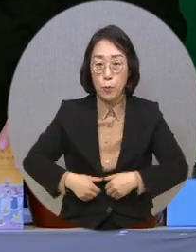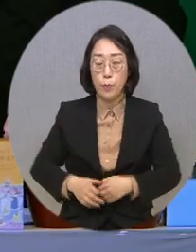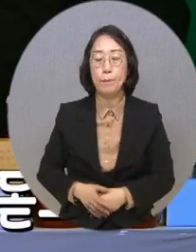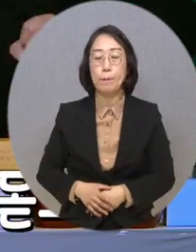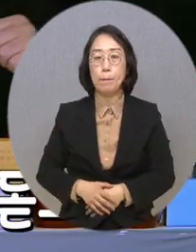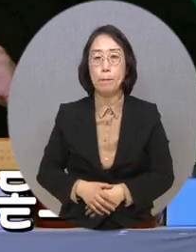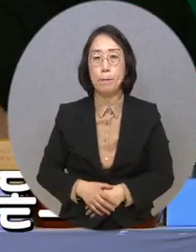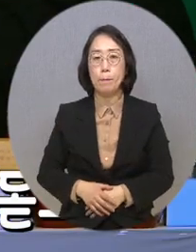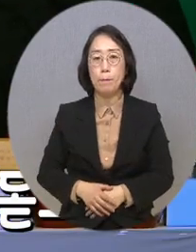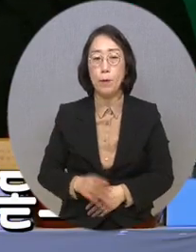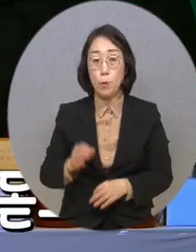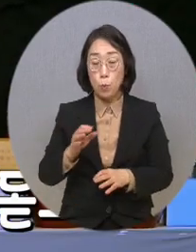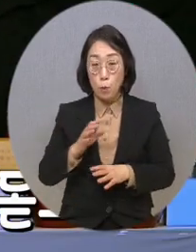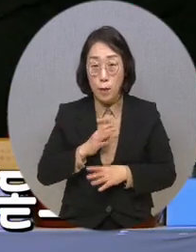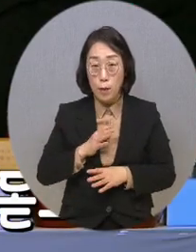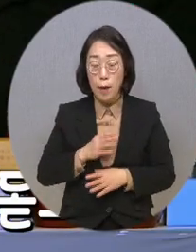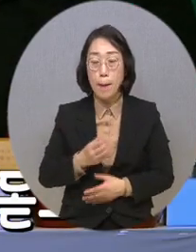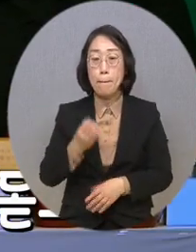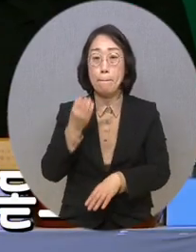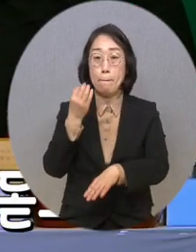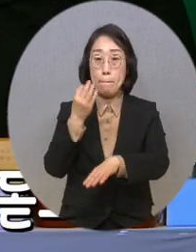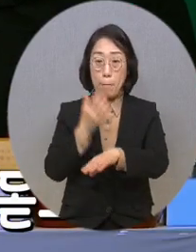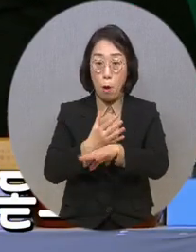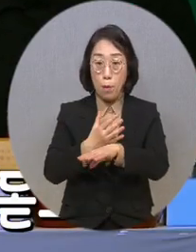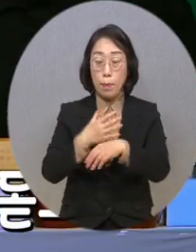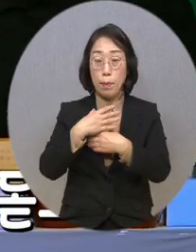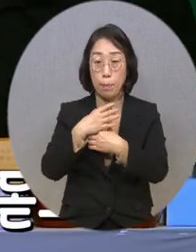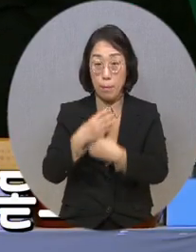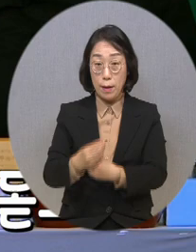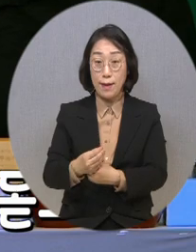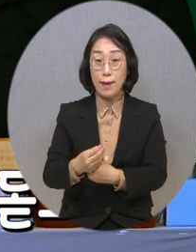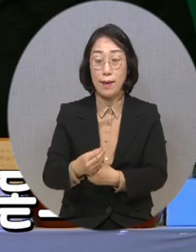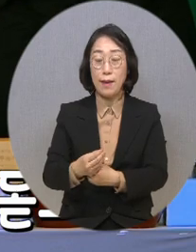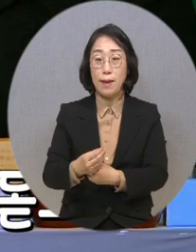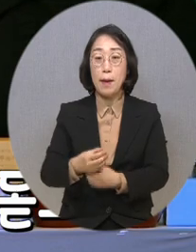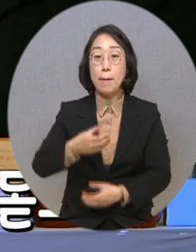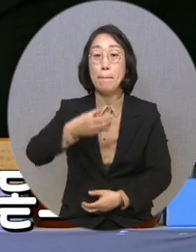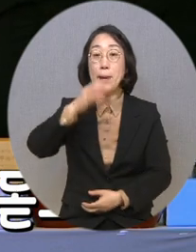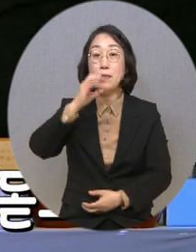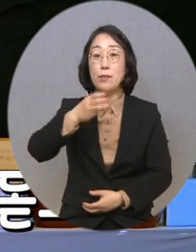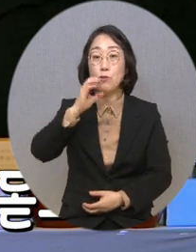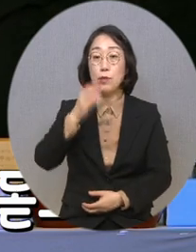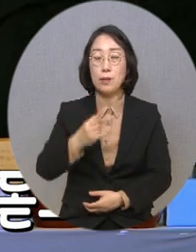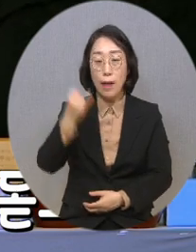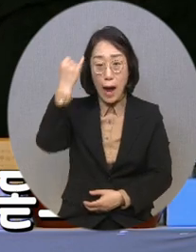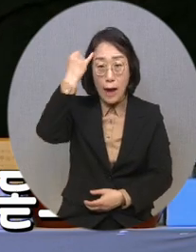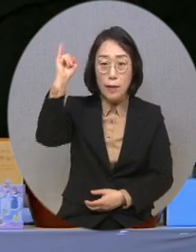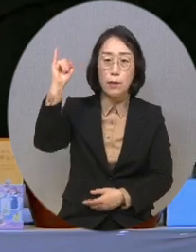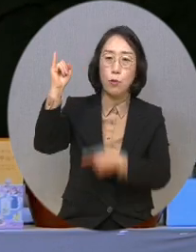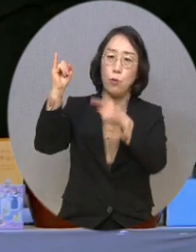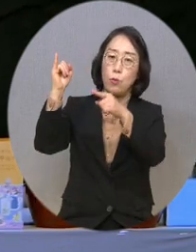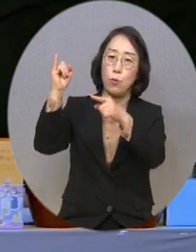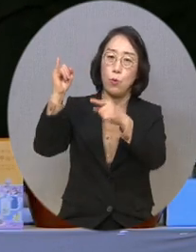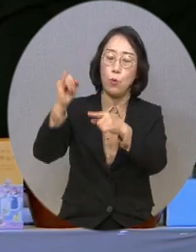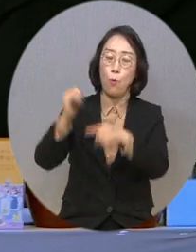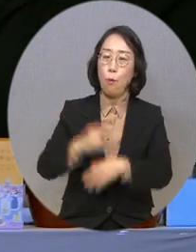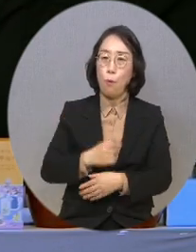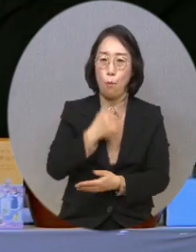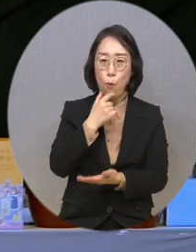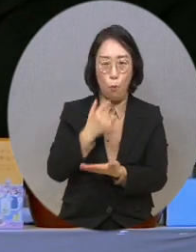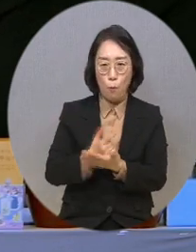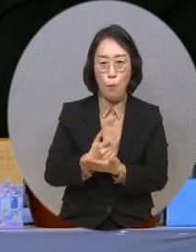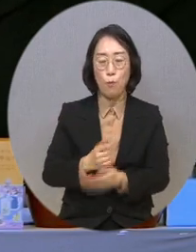놀란 게 사실 이 편리하게 녹차를 마실 수 있도록 아이디어를 냈다는 게 되게 저는 인상적이에요.